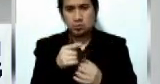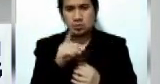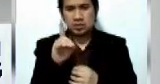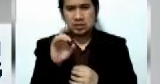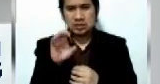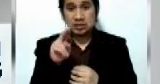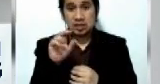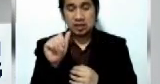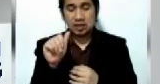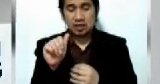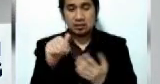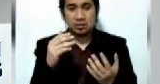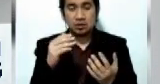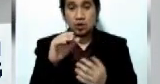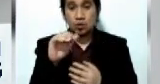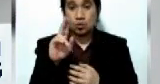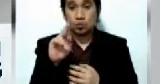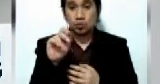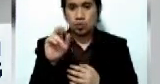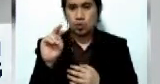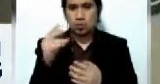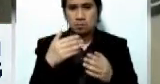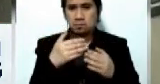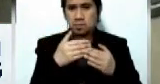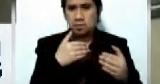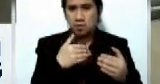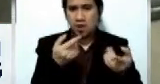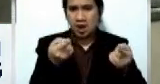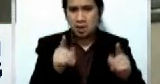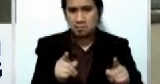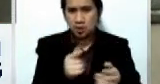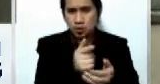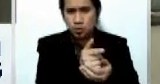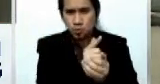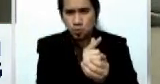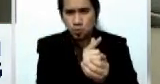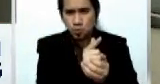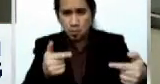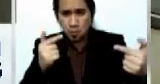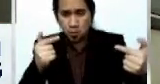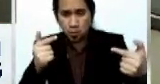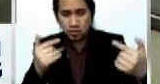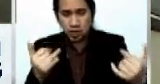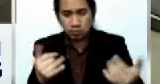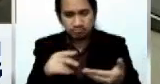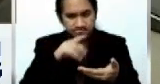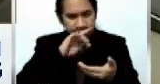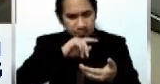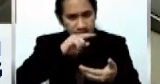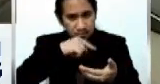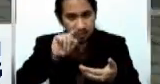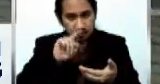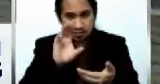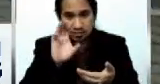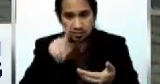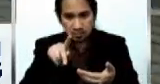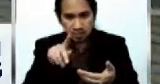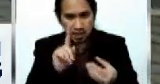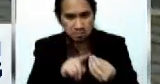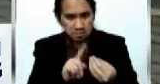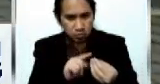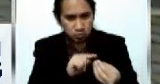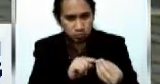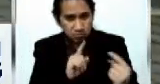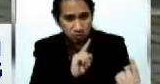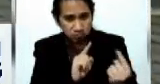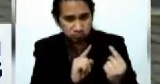na si Untong Matalnas bago naganap ang shootout kaya sinisilip na ang kanyang cellphone para sa record ng kanilang transaksyon. Parehong